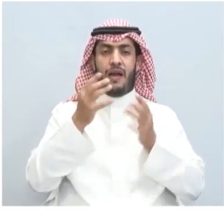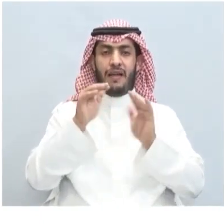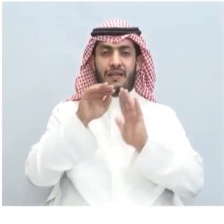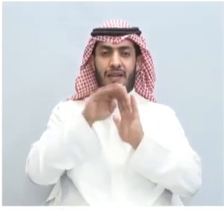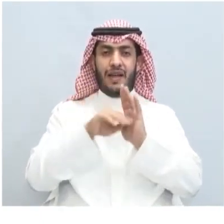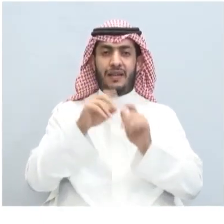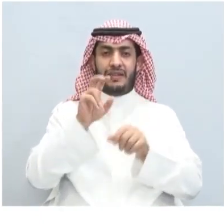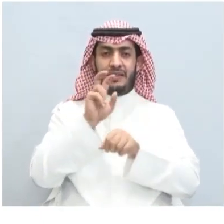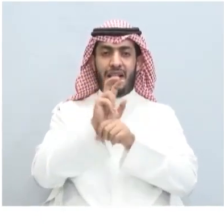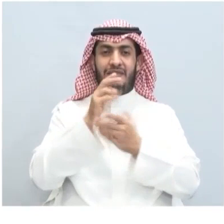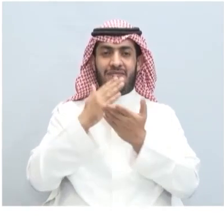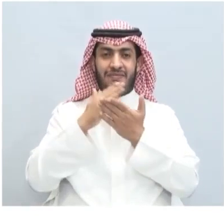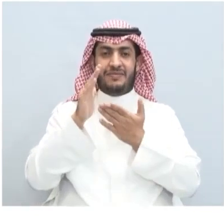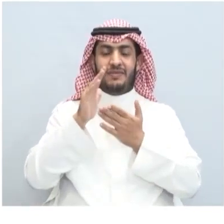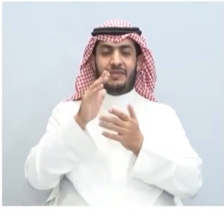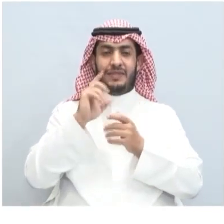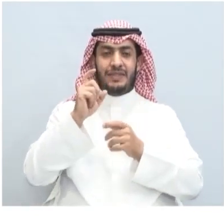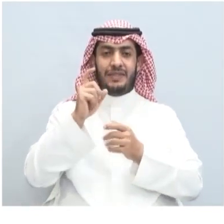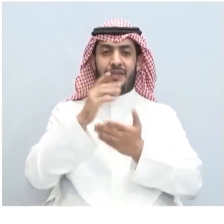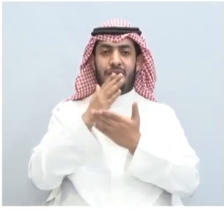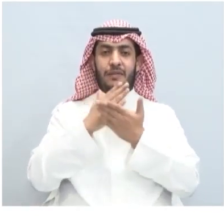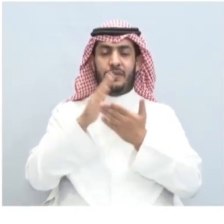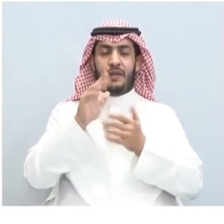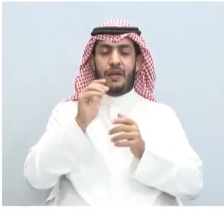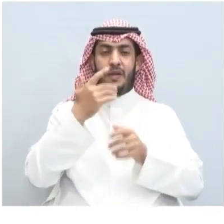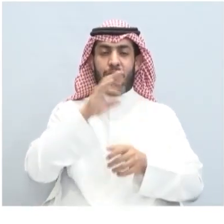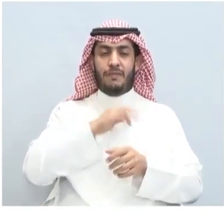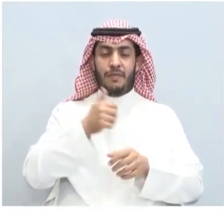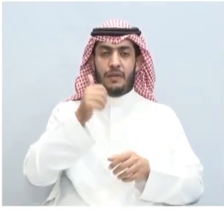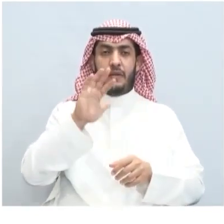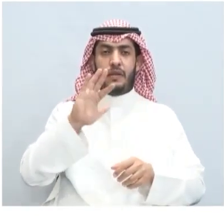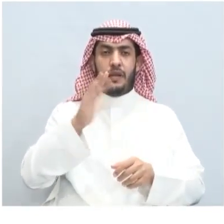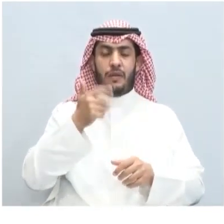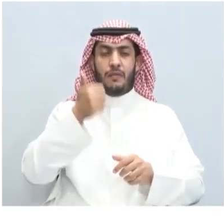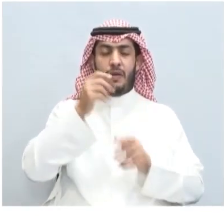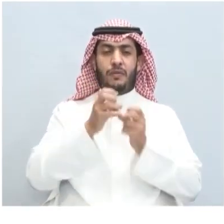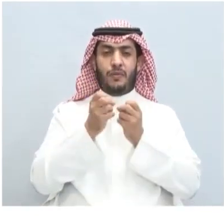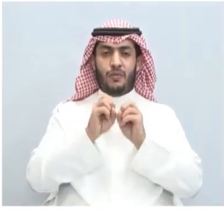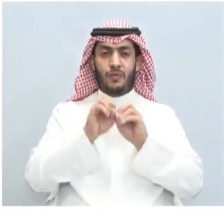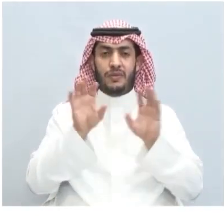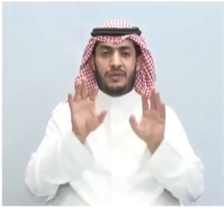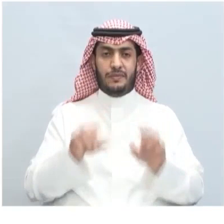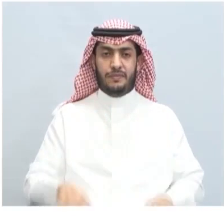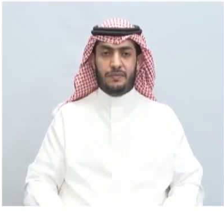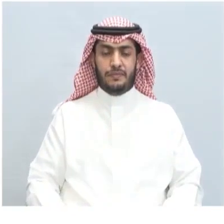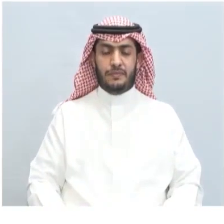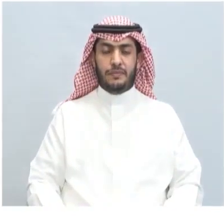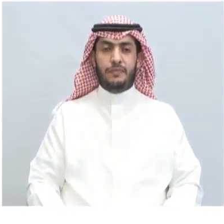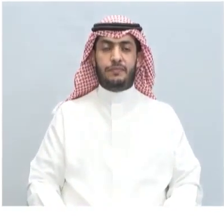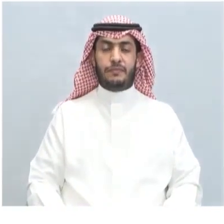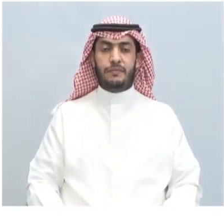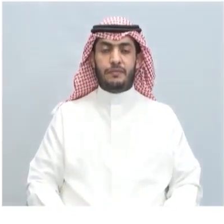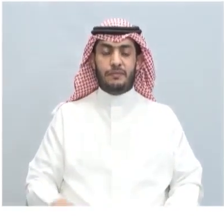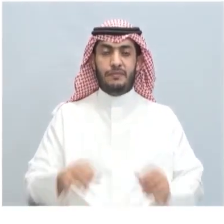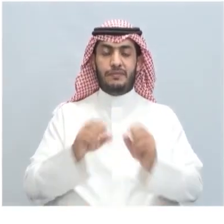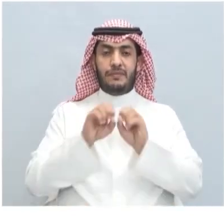معدل الدين من خلال سداد الديون من خلال الارباح التي لديها او ان توزع ذكرنا اما ان توزع على